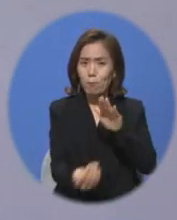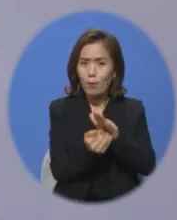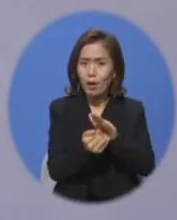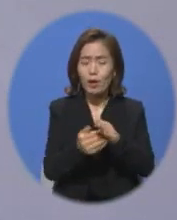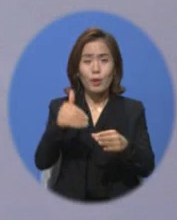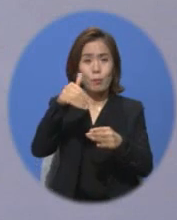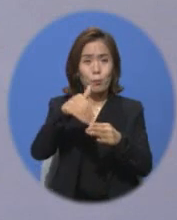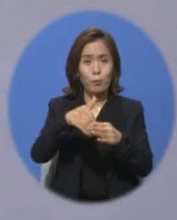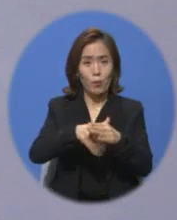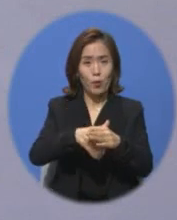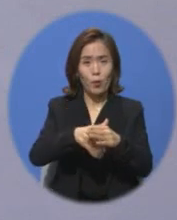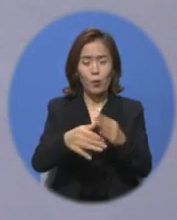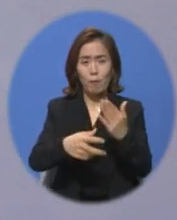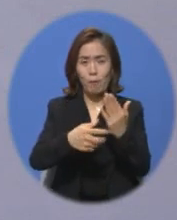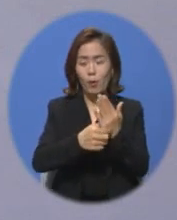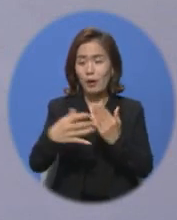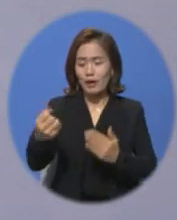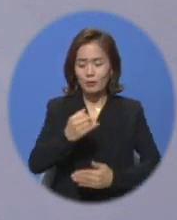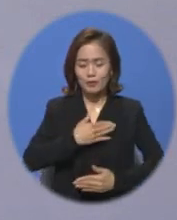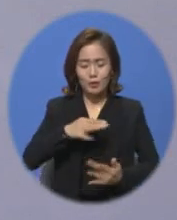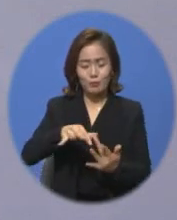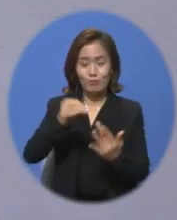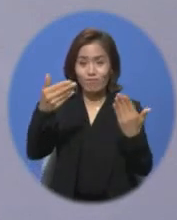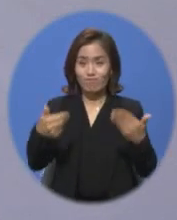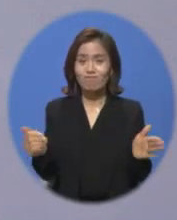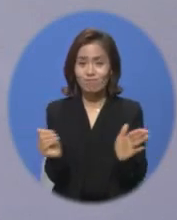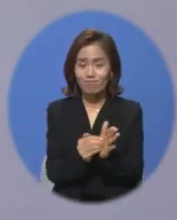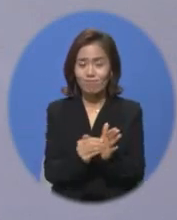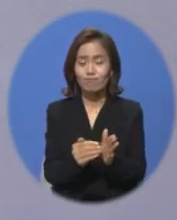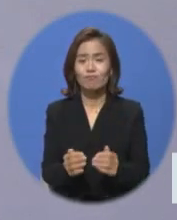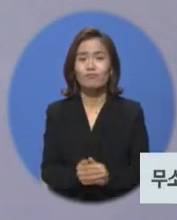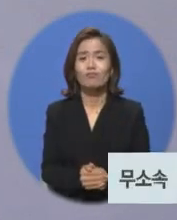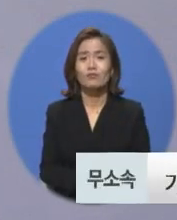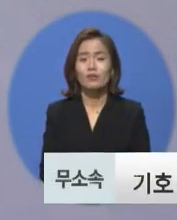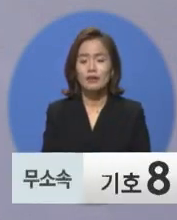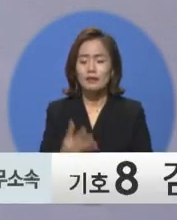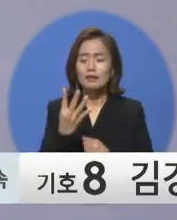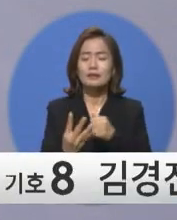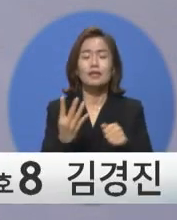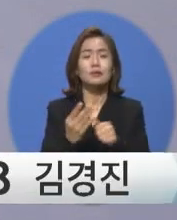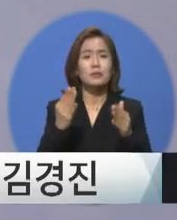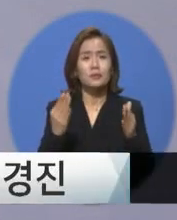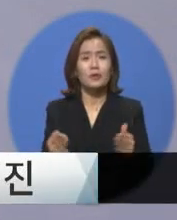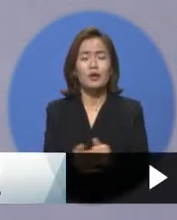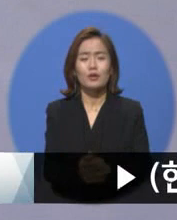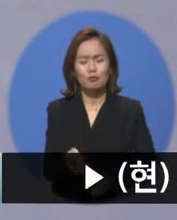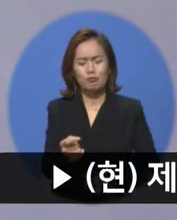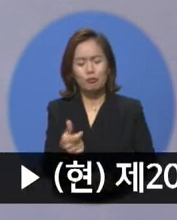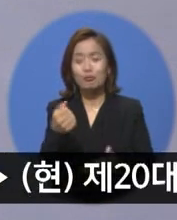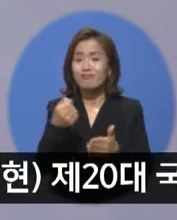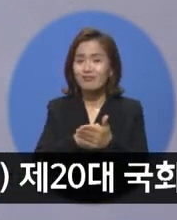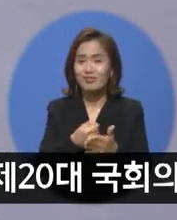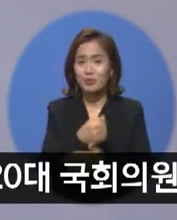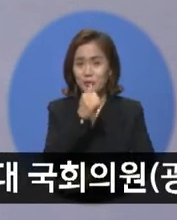거의최고수준이었습니다 .물론아쉬운점도있지만,